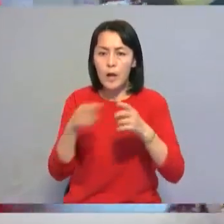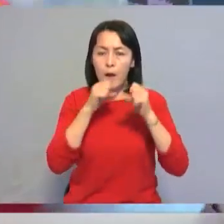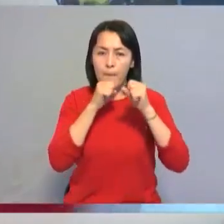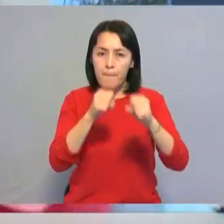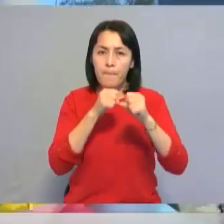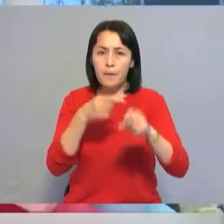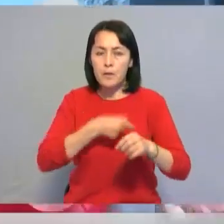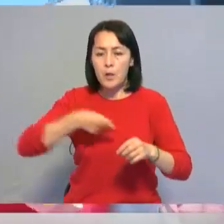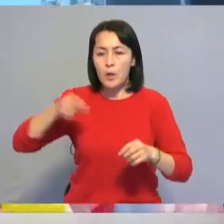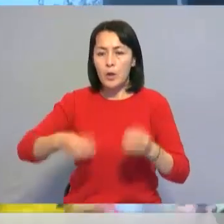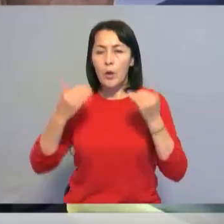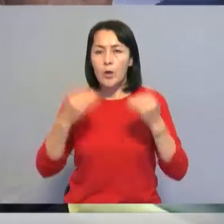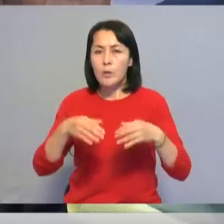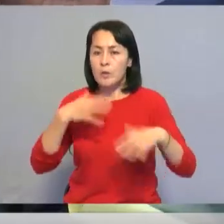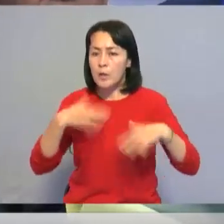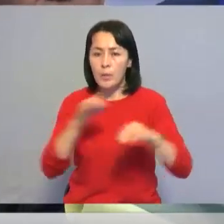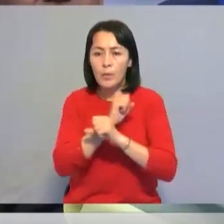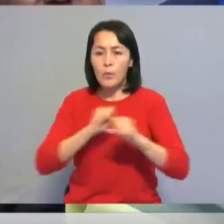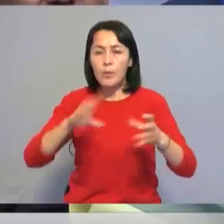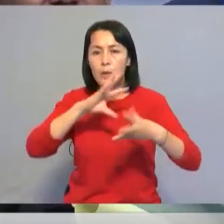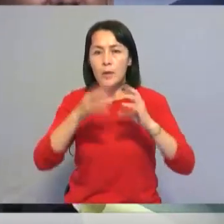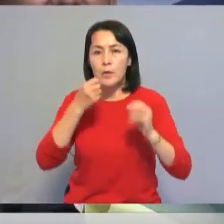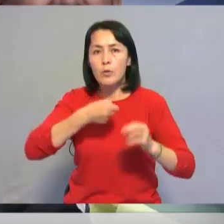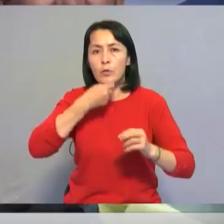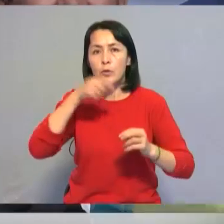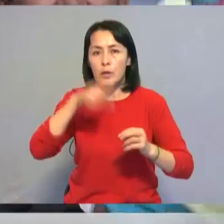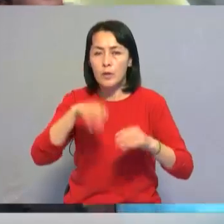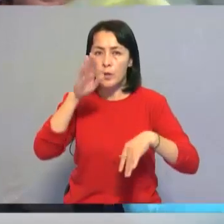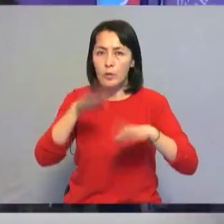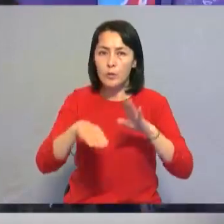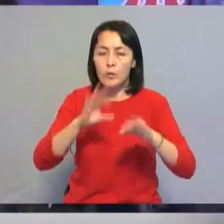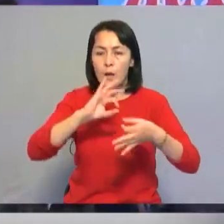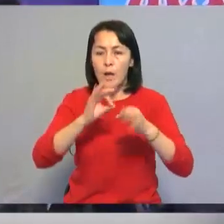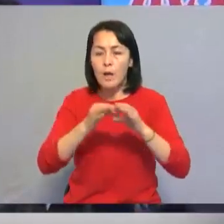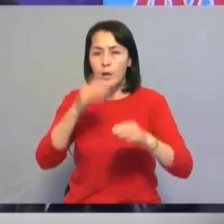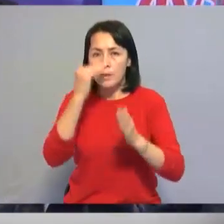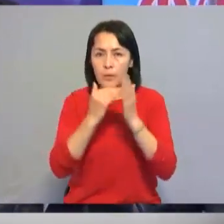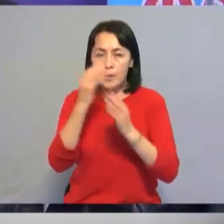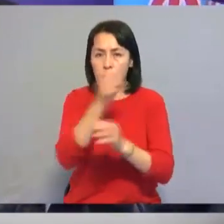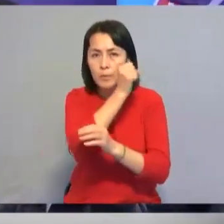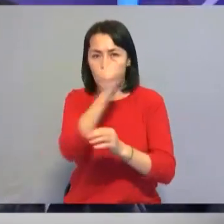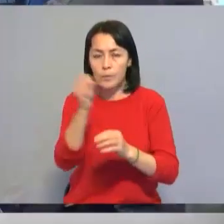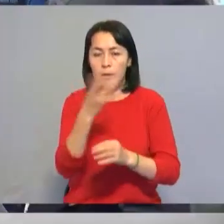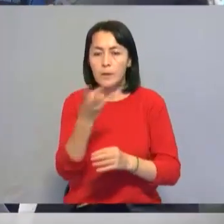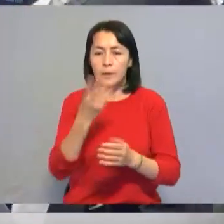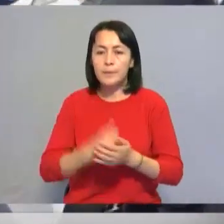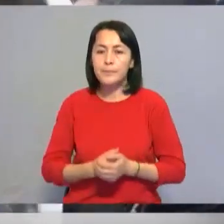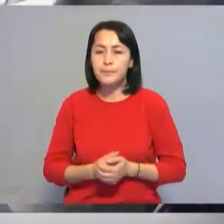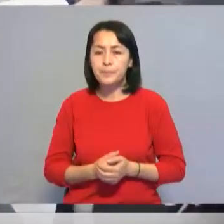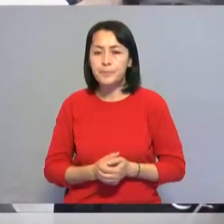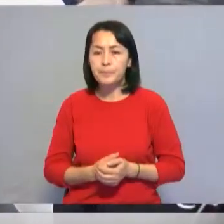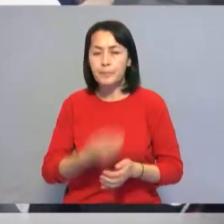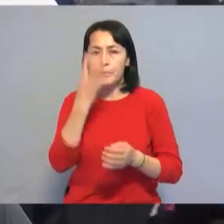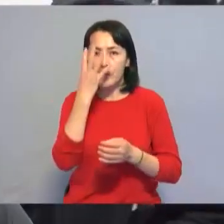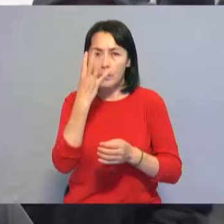боксшының жеке бапкері босаң суға болмайды, нәтижені ересектер арасында еселеп, олимпиада шыңын бағындыруымыз қажет дейді. 4 дүркін